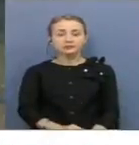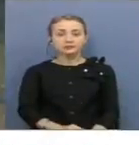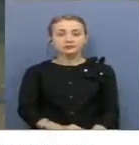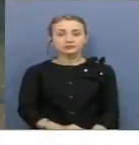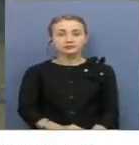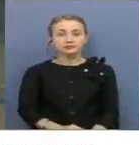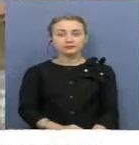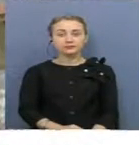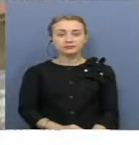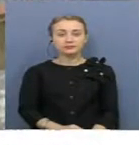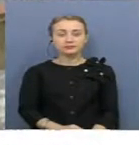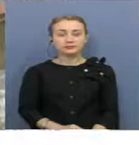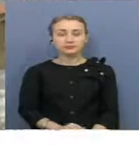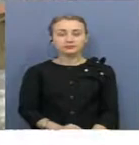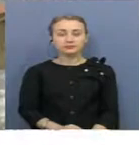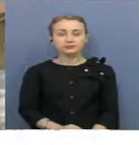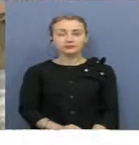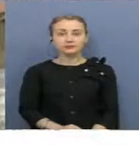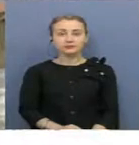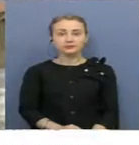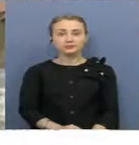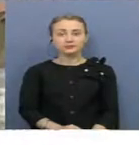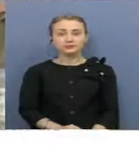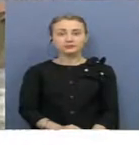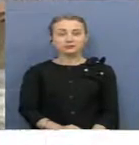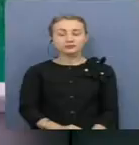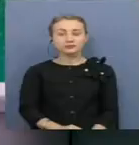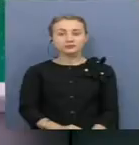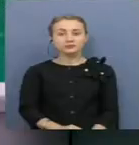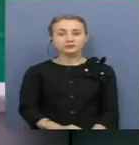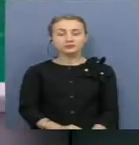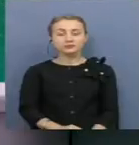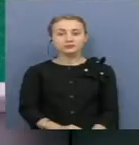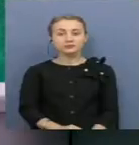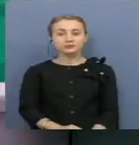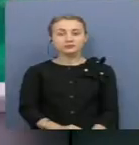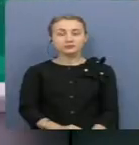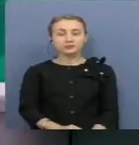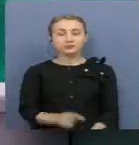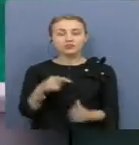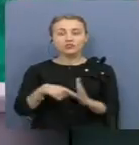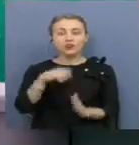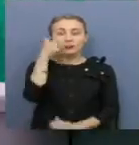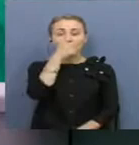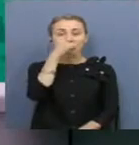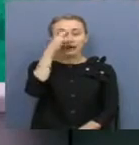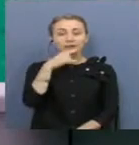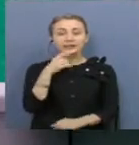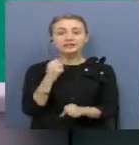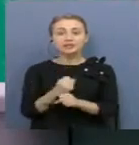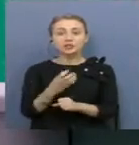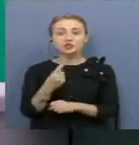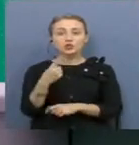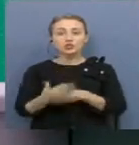Дюсекеева, Ермек Махметов, Абай Төлеген, Көкше ақпарат. Ағымдағы жылы Қазақстан жаһандық